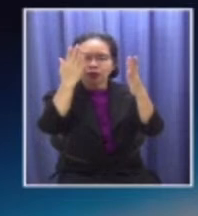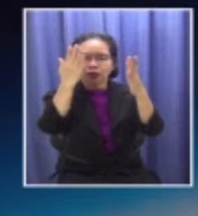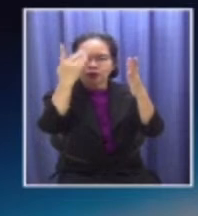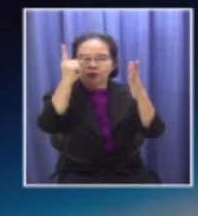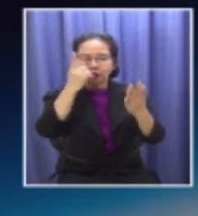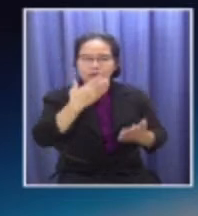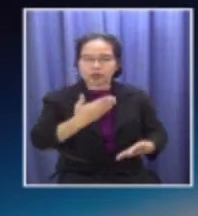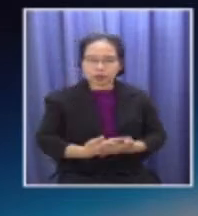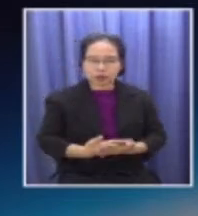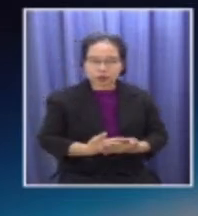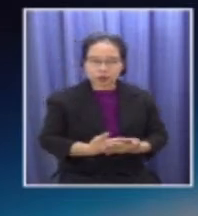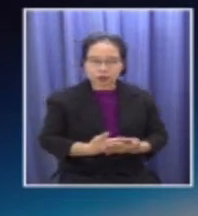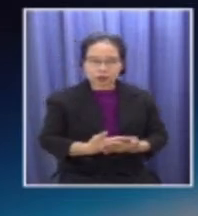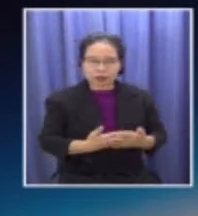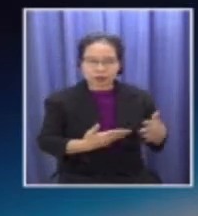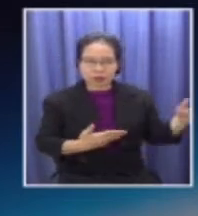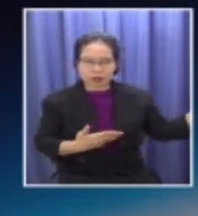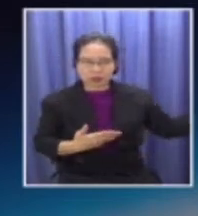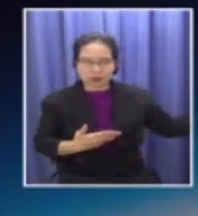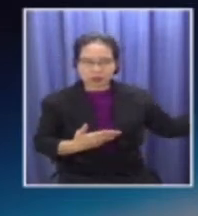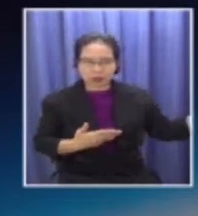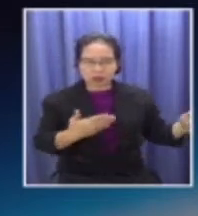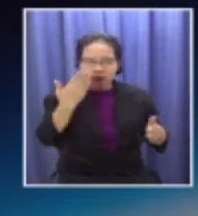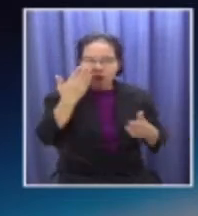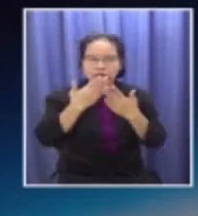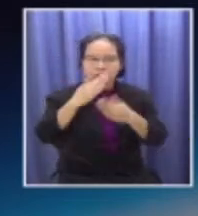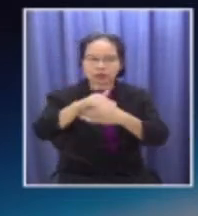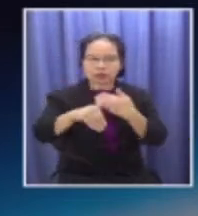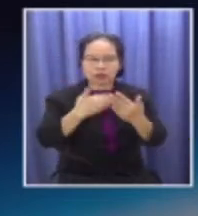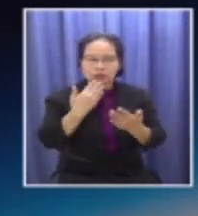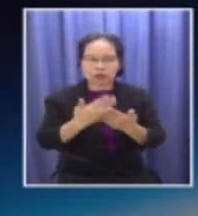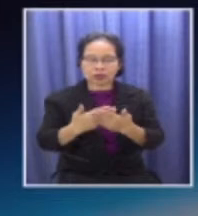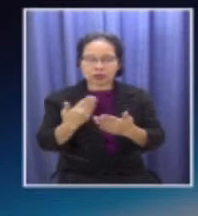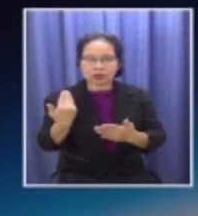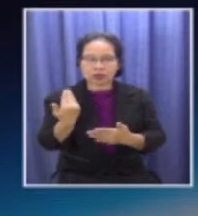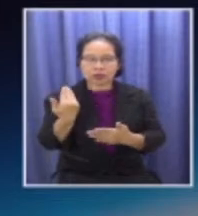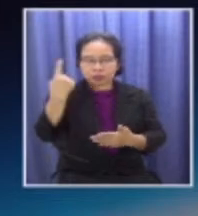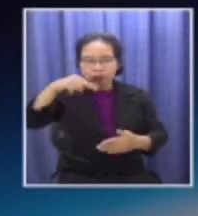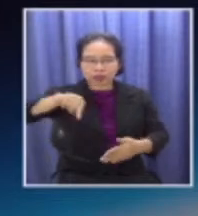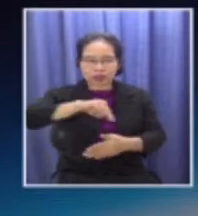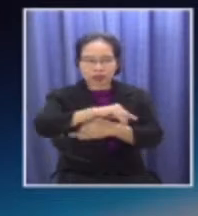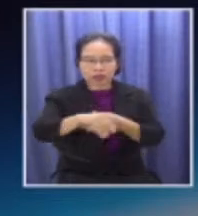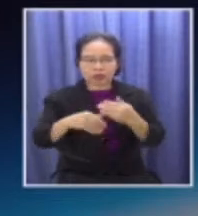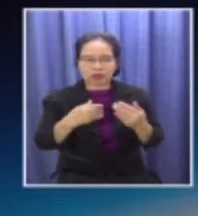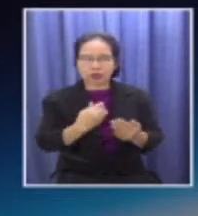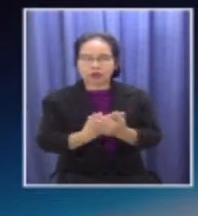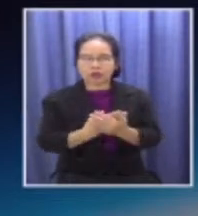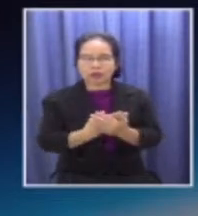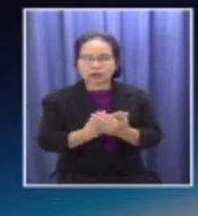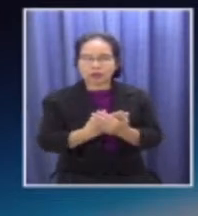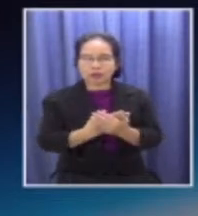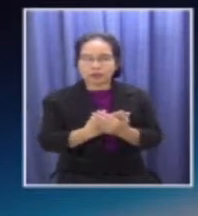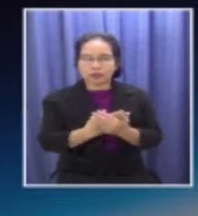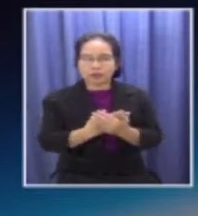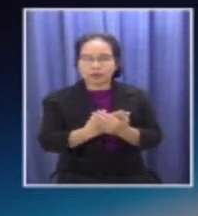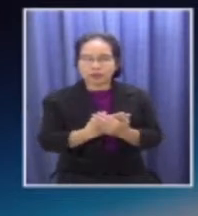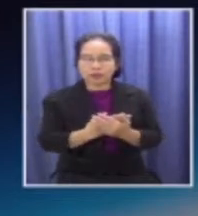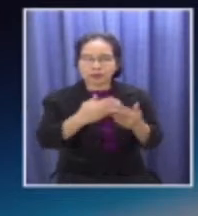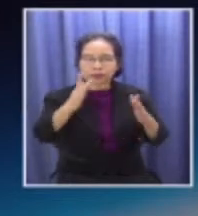yebetumi atie atewonsem ase yada wase wo wayemuye ne wado ye